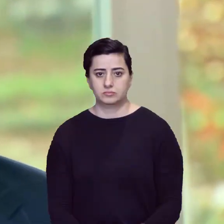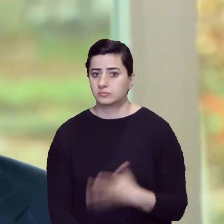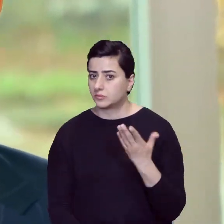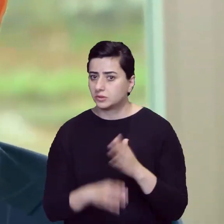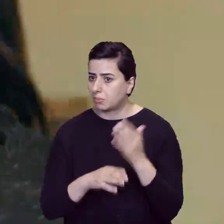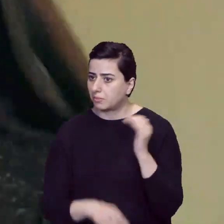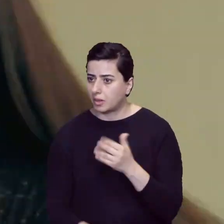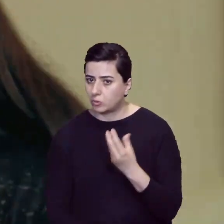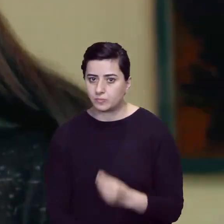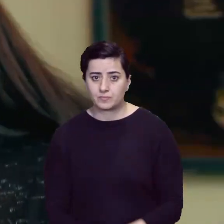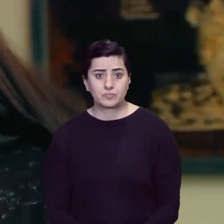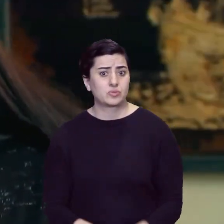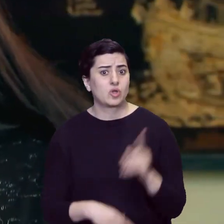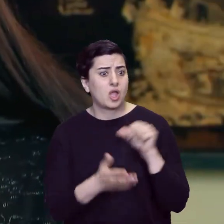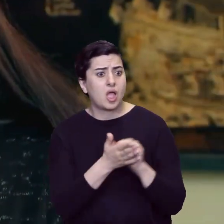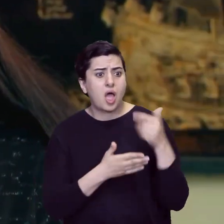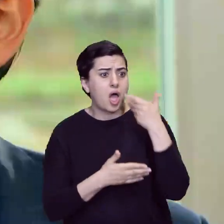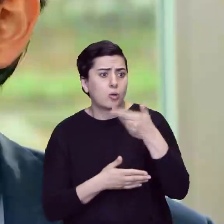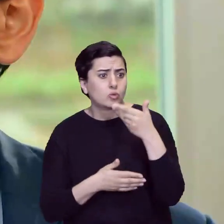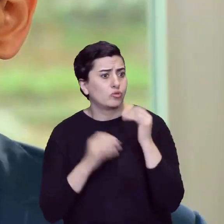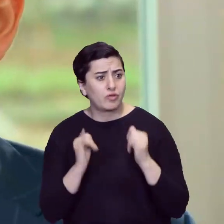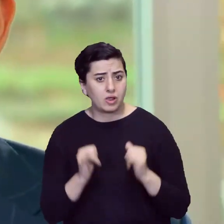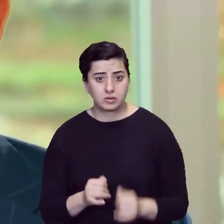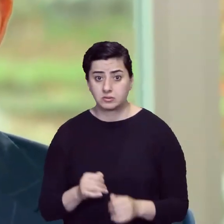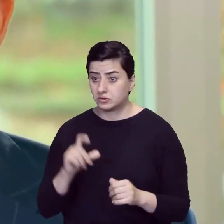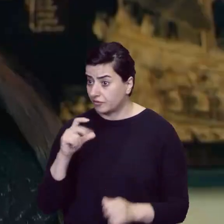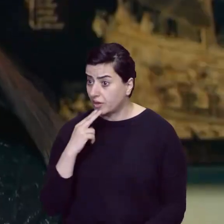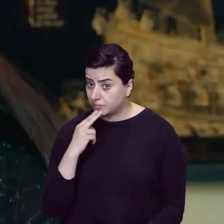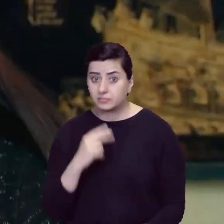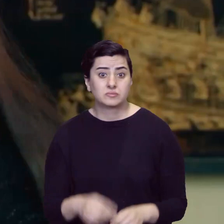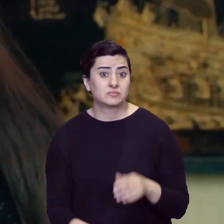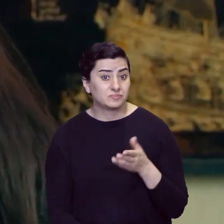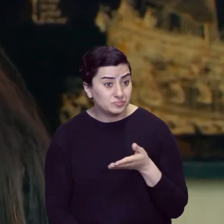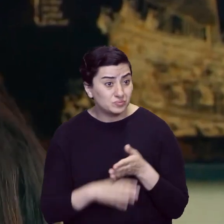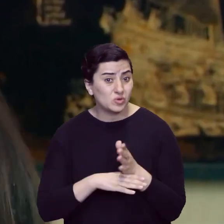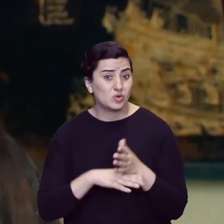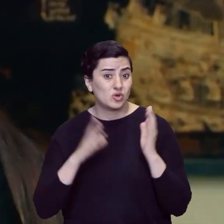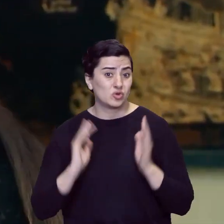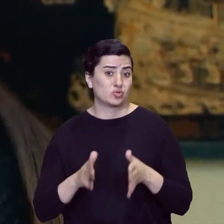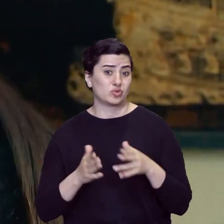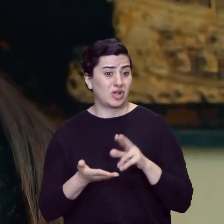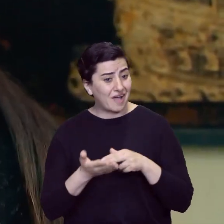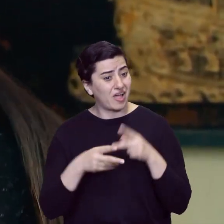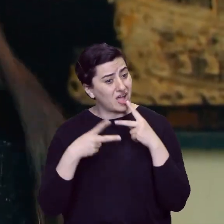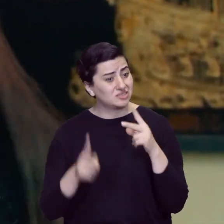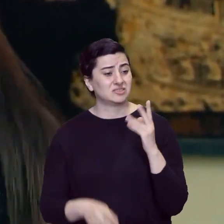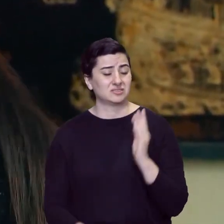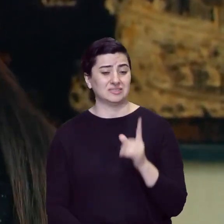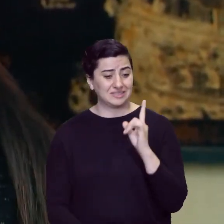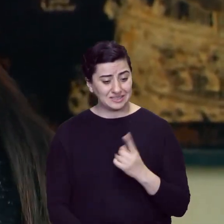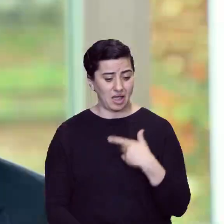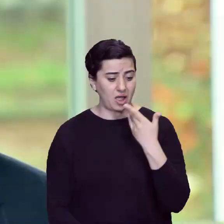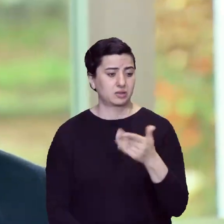Niye geldin yine? Söyledi, her şeyi anlatıyor. Cevriye Hanım mı? Ya of, kahvaltıda keşke söyleseydin, ilk